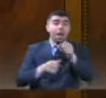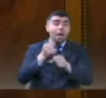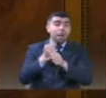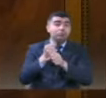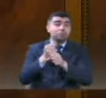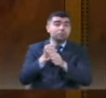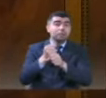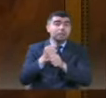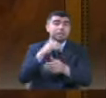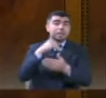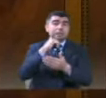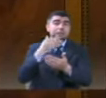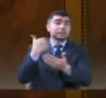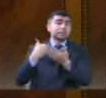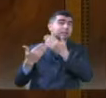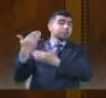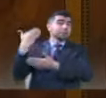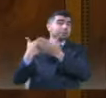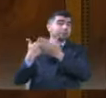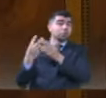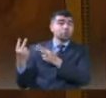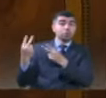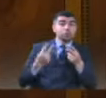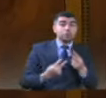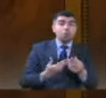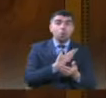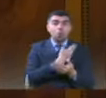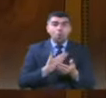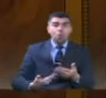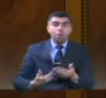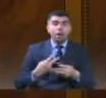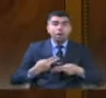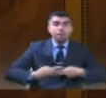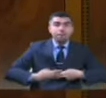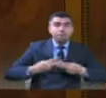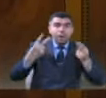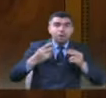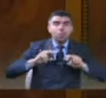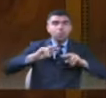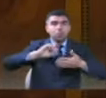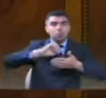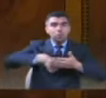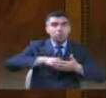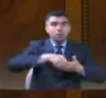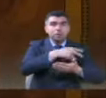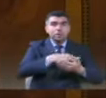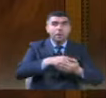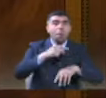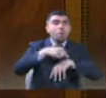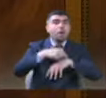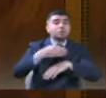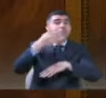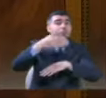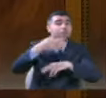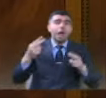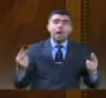كيتسنى، وجات هاد الحكومه وقررته وبين القرار والتفعيل خدا الوقت طبيعي اللي كيخصو